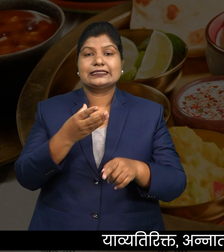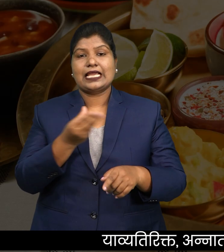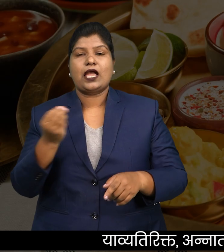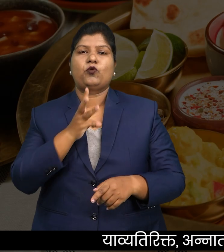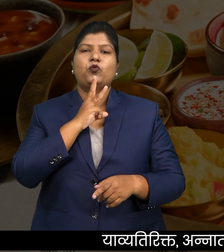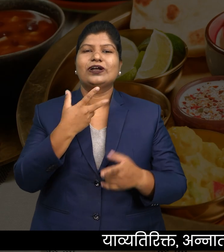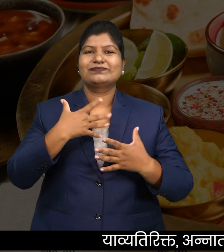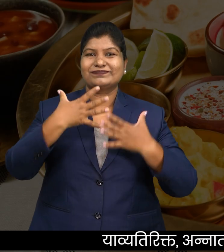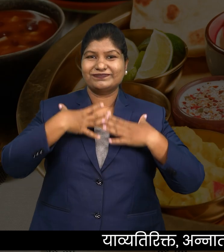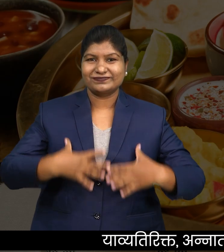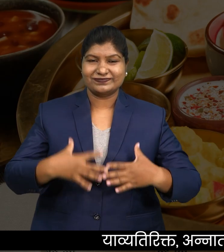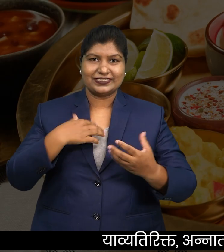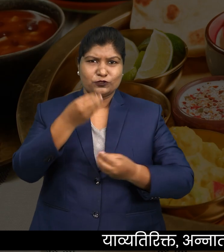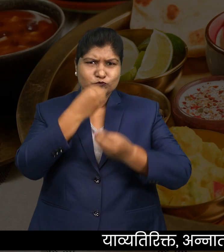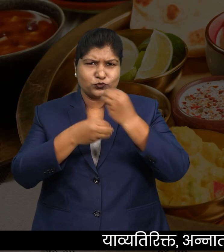देखील असते.